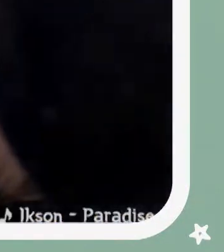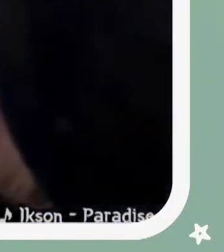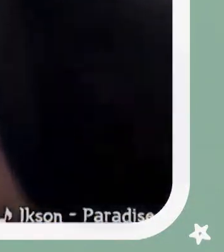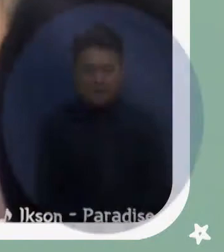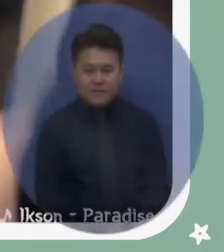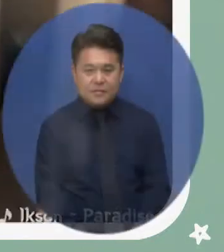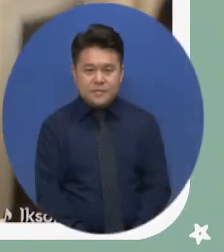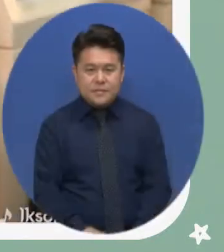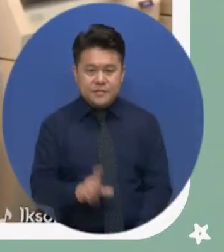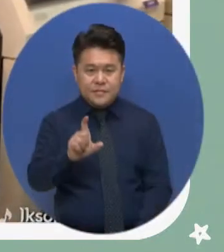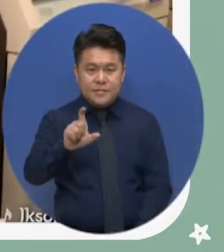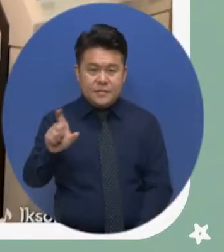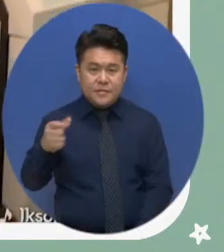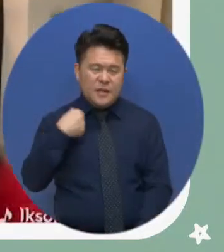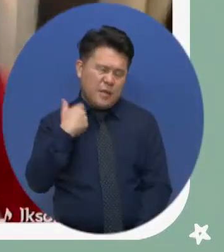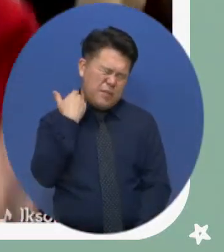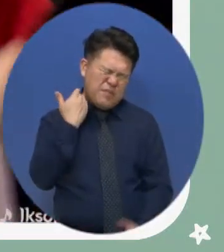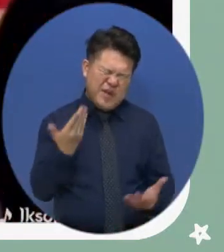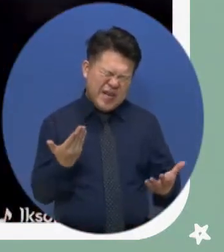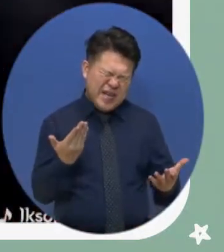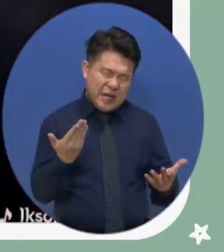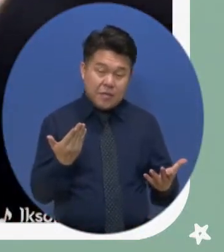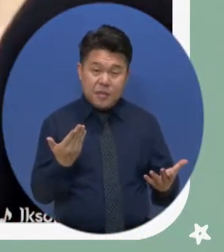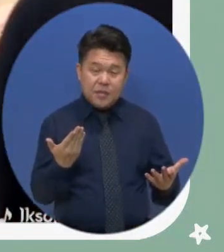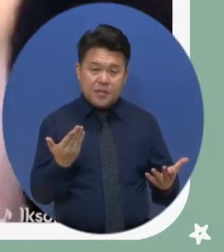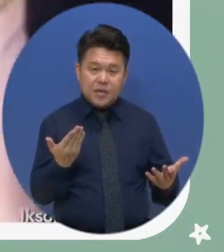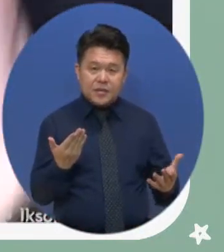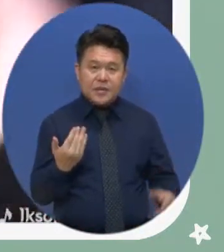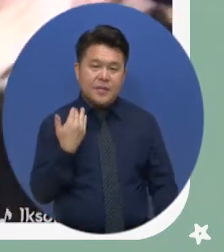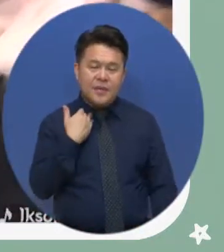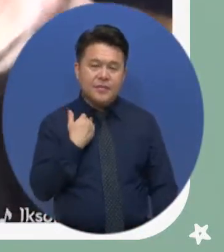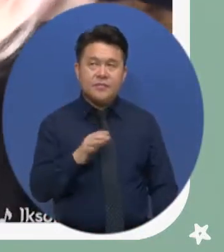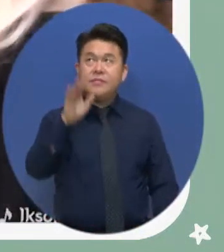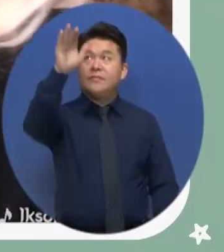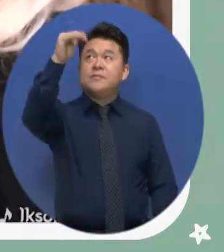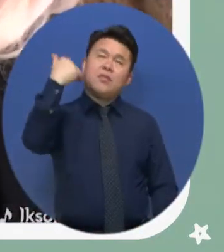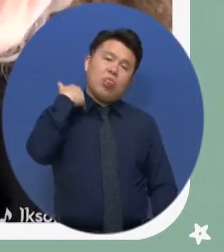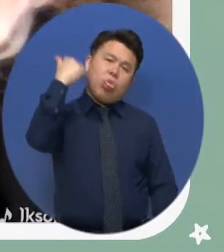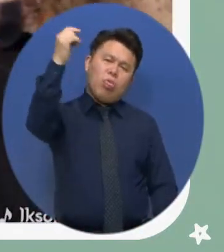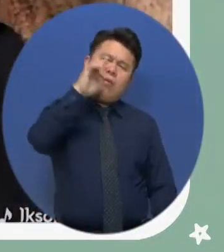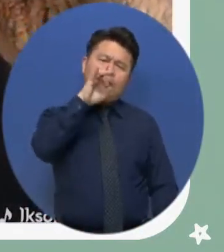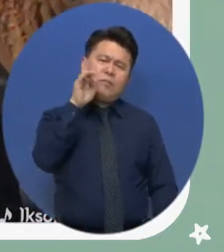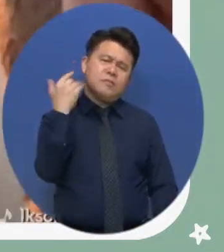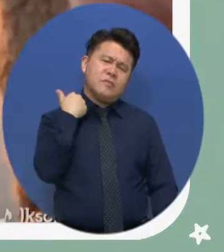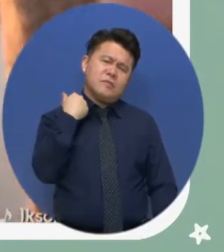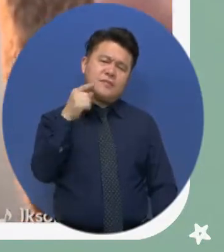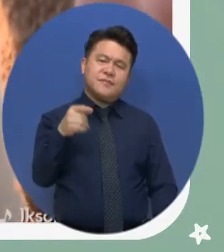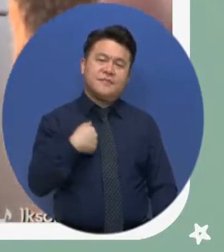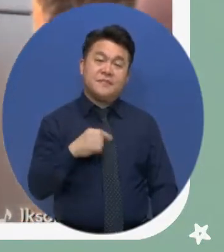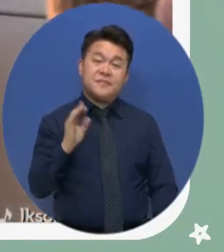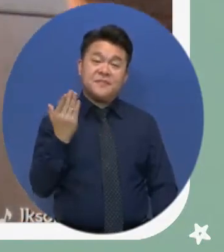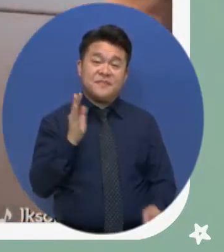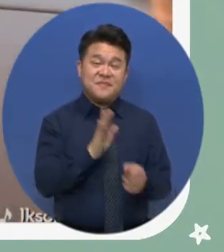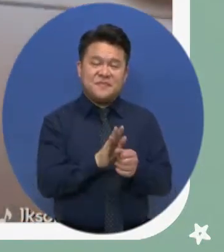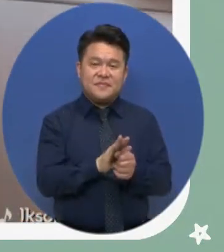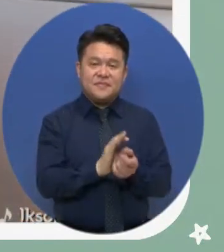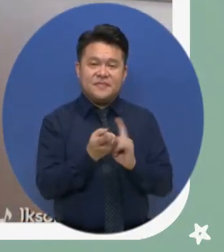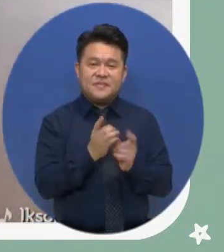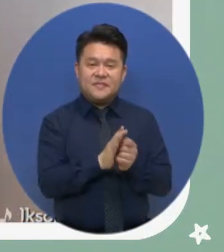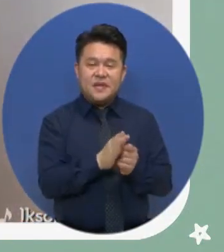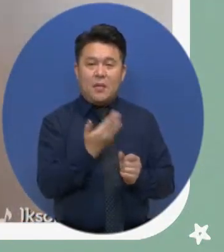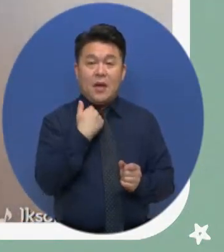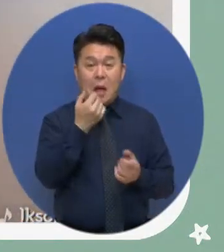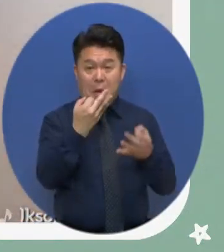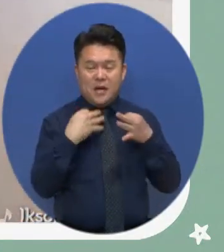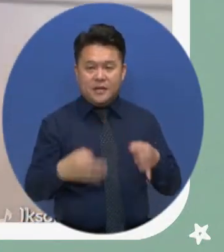대망의 키오스크. 하지만 나는 보이지도 않고 닿지도 않아. 안 보여? 안 보여, 안 보여. 여기서 빈집이 좋고. 너는? 아, 내가 해줄게, 내가 해줄게. 너는